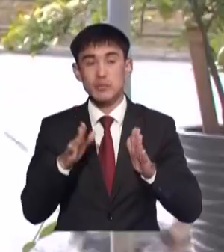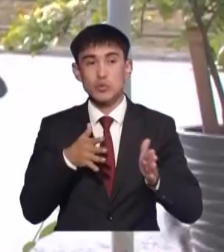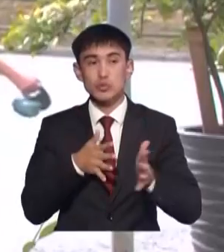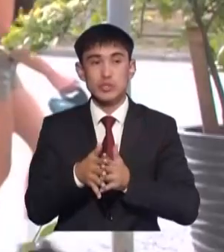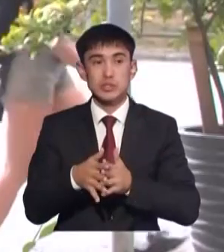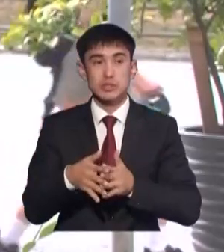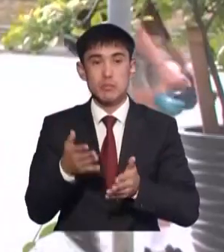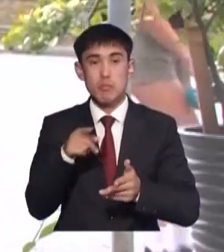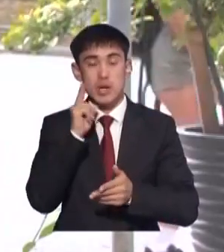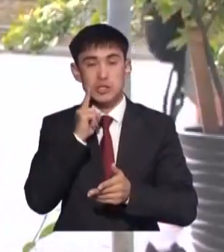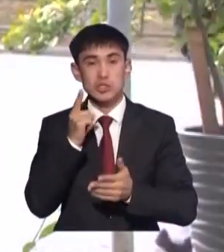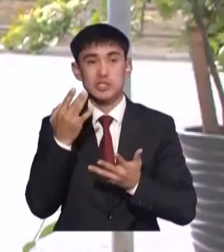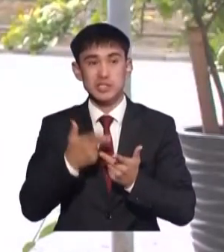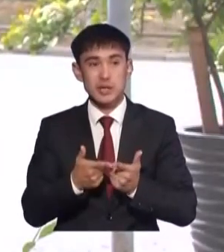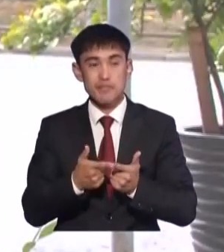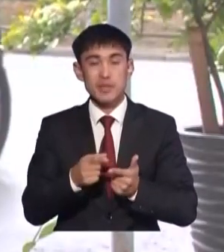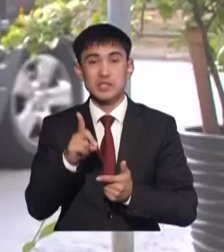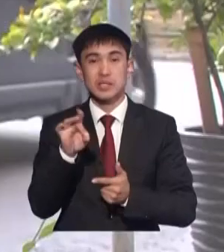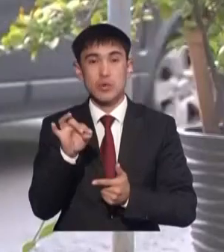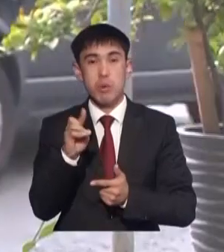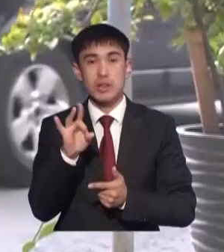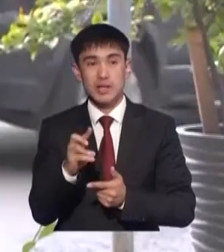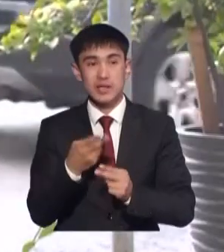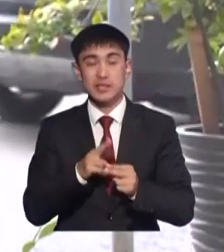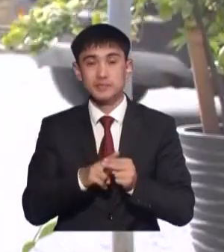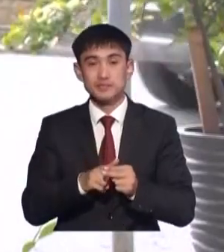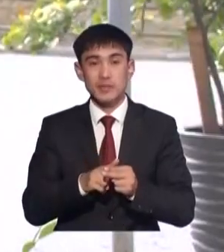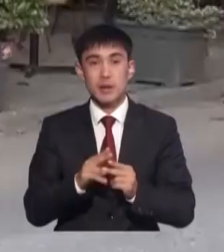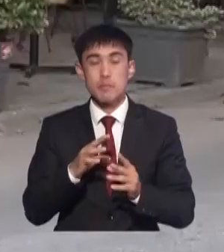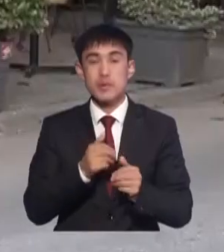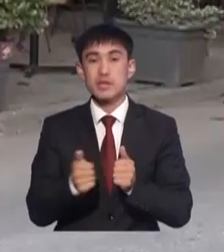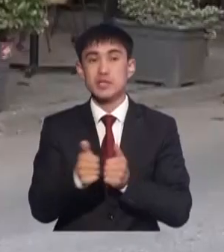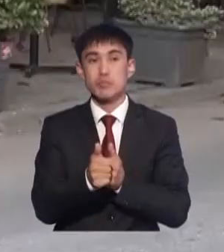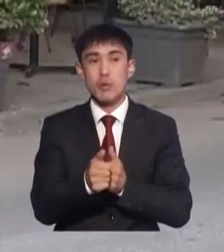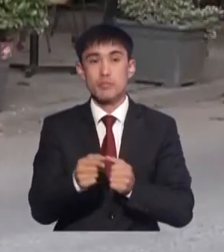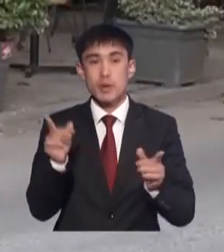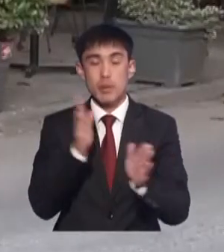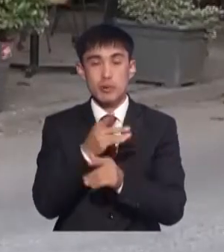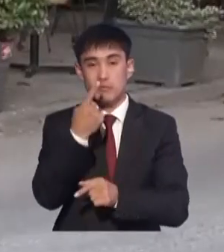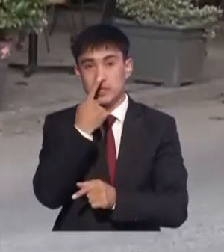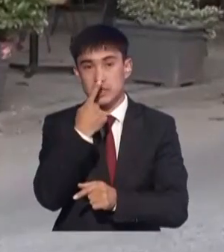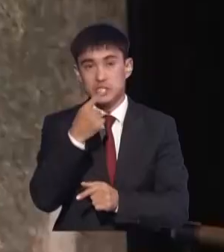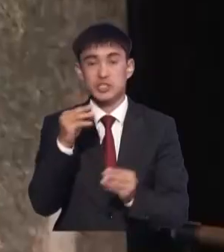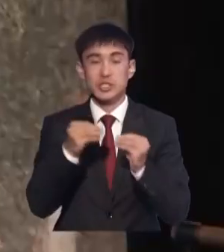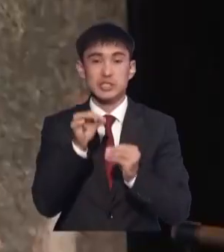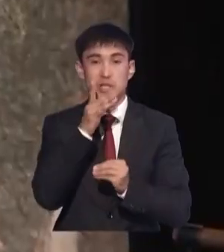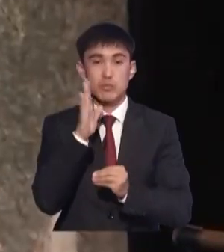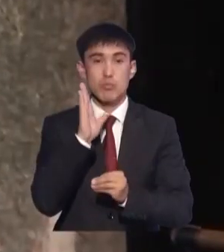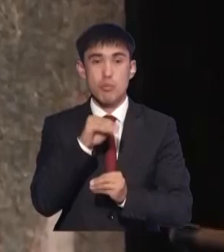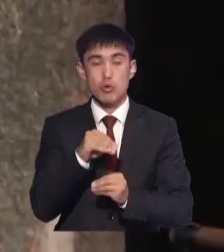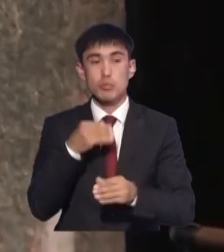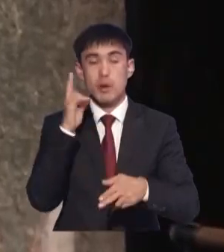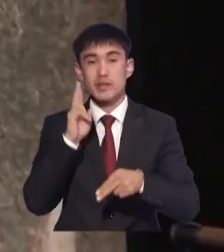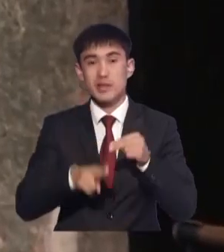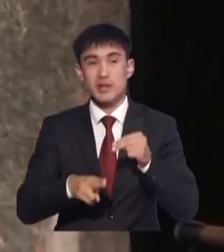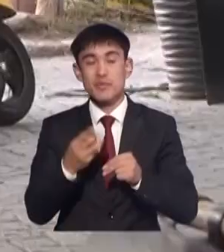утечки мозгов в молодежной среде Западные Балканы являются одним из мировых лидеров. По прогнозам, в ближайшие десятилетия они могут